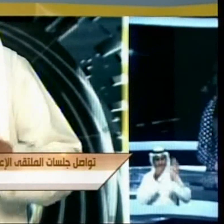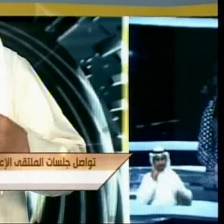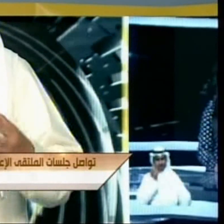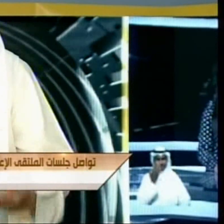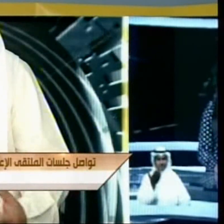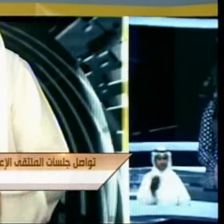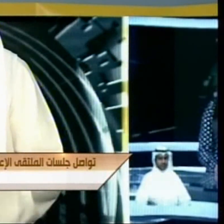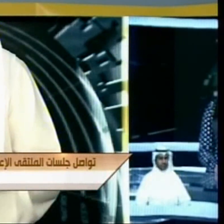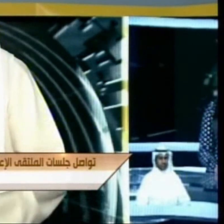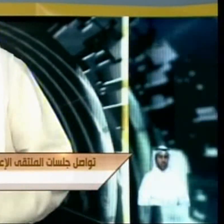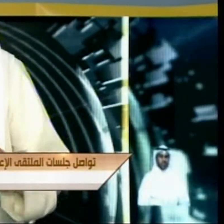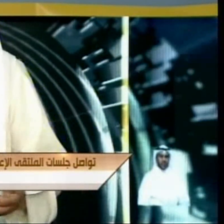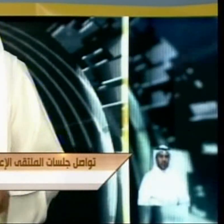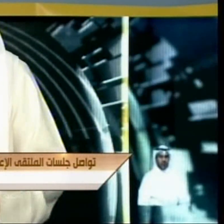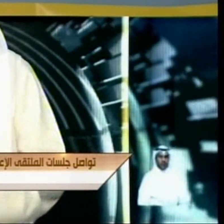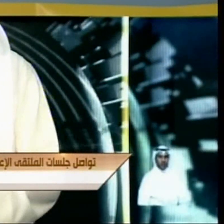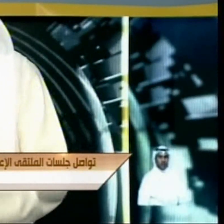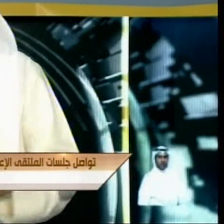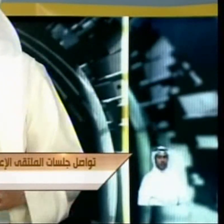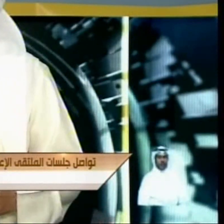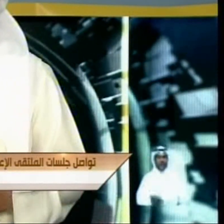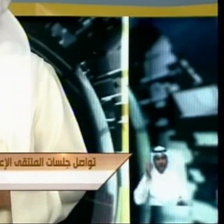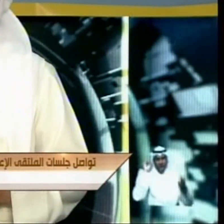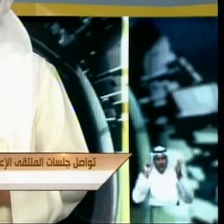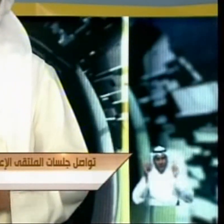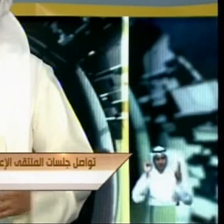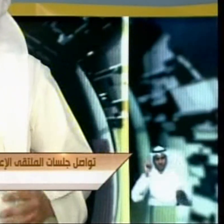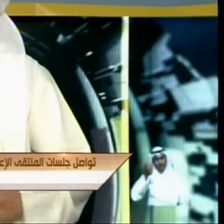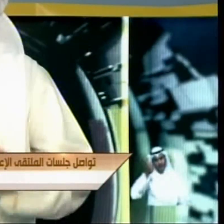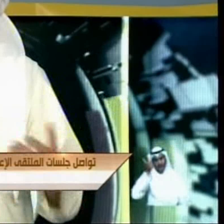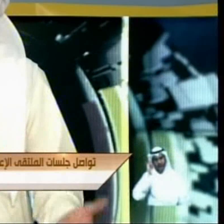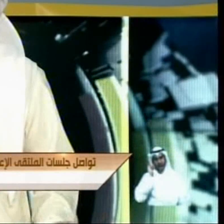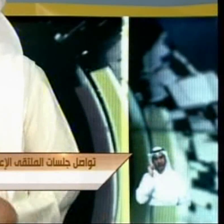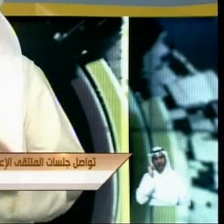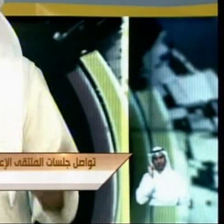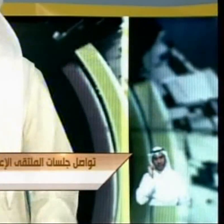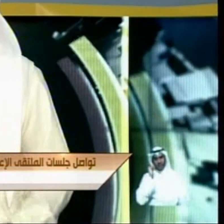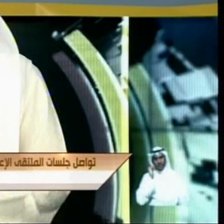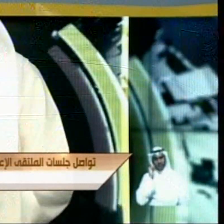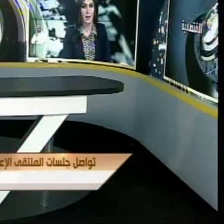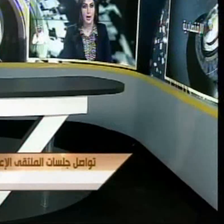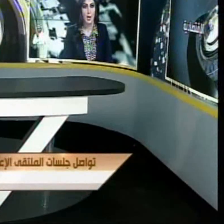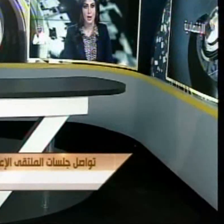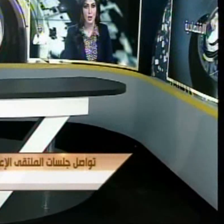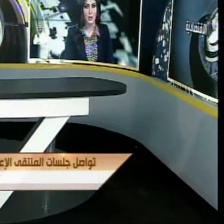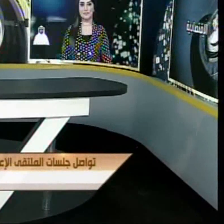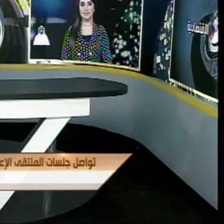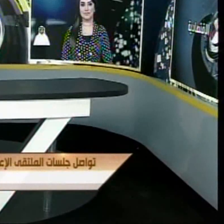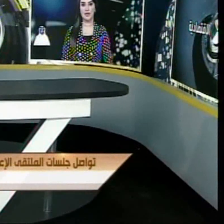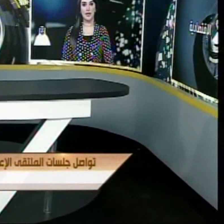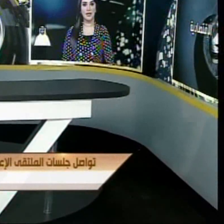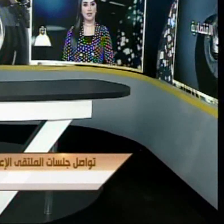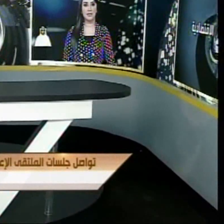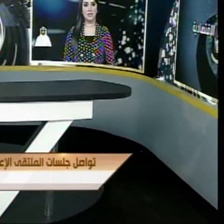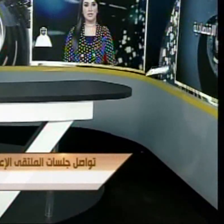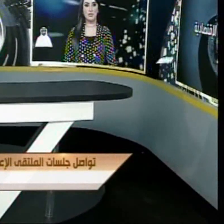أيضا تحدث عن مكامن الخطرة وهي التي سوف تخرج من هذه التوصيات. هناك من له لا شأن له أيضا في المجال الرياضي، فهذا أيضا